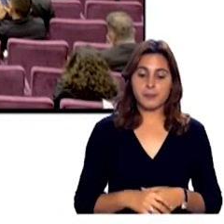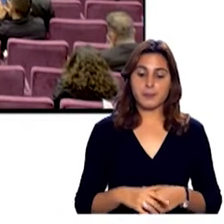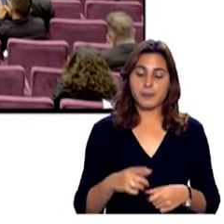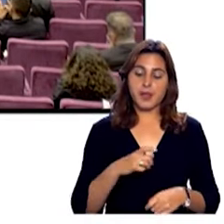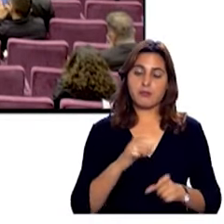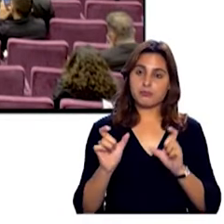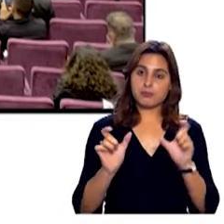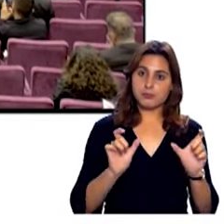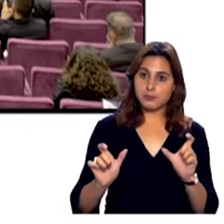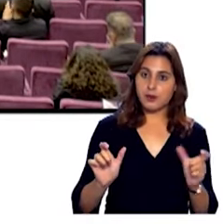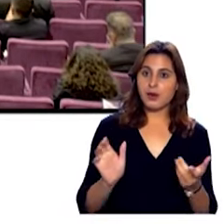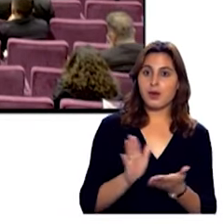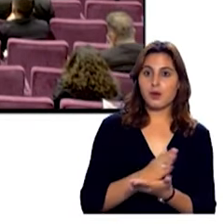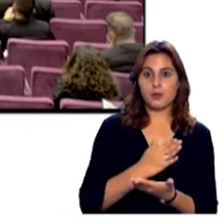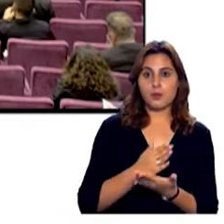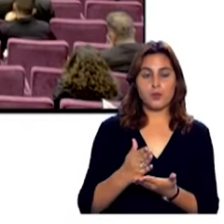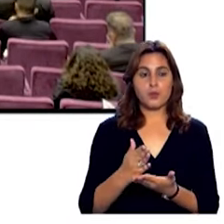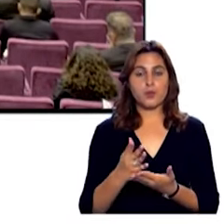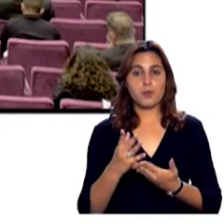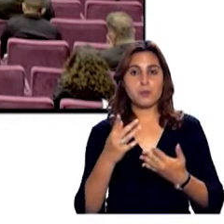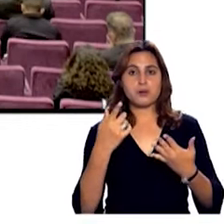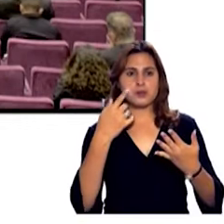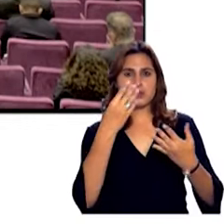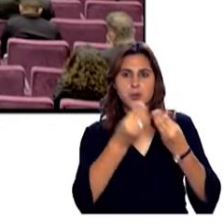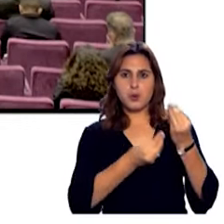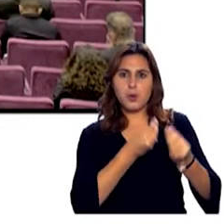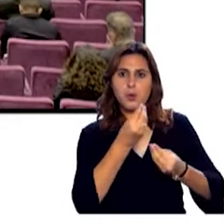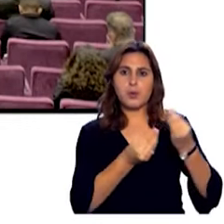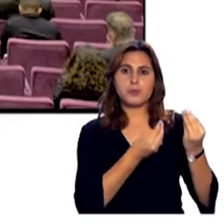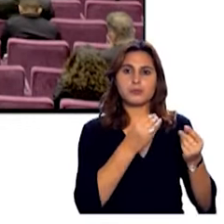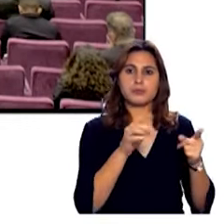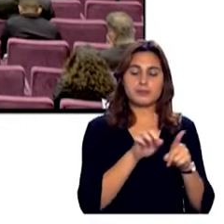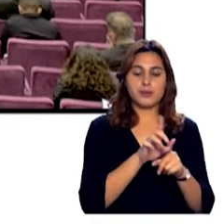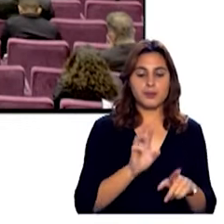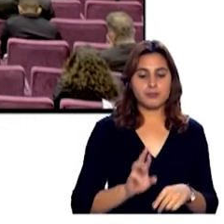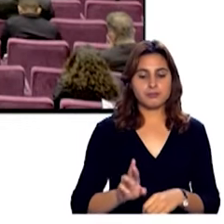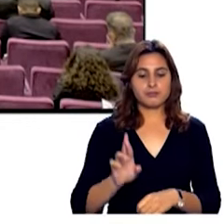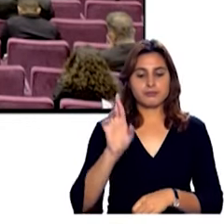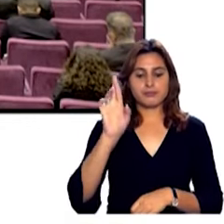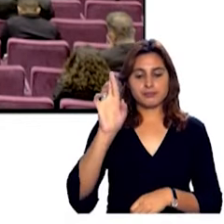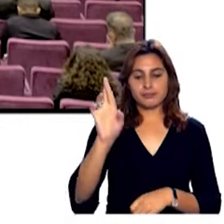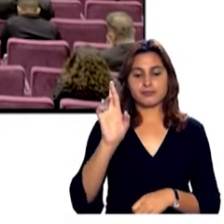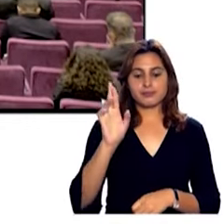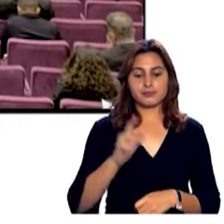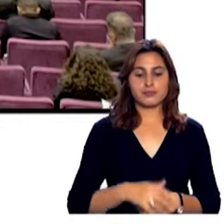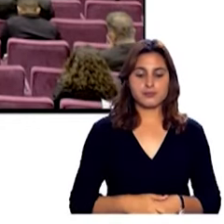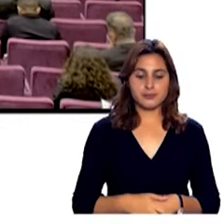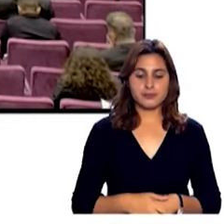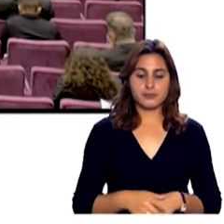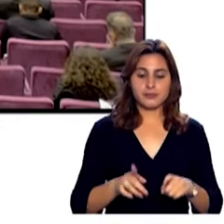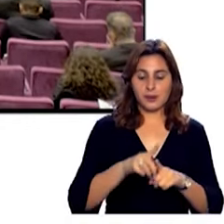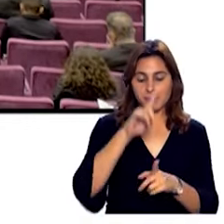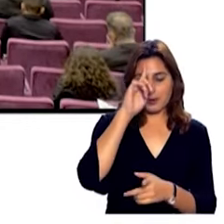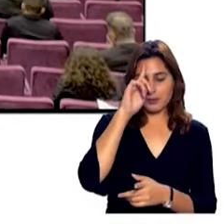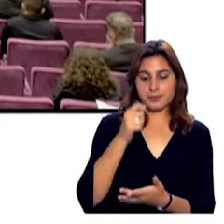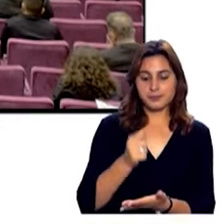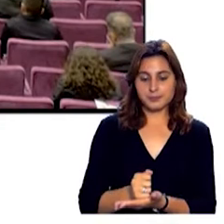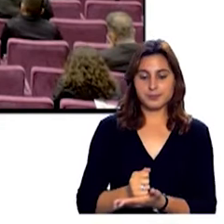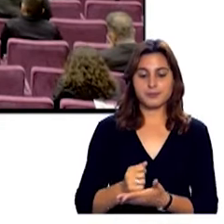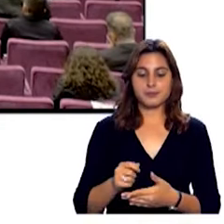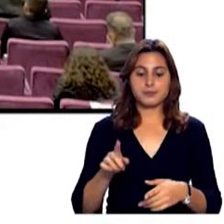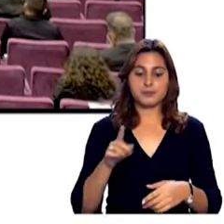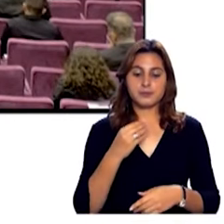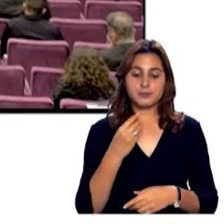ET sur l'autorité des décisions rendu par la cour de cassation mais ma tche est